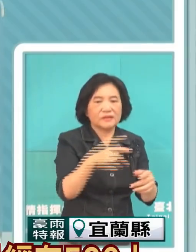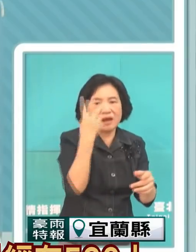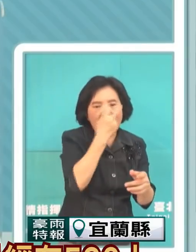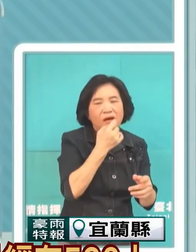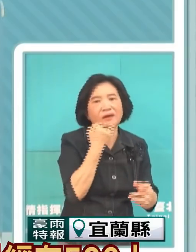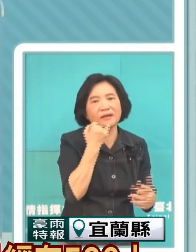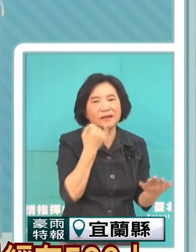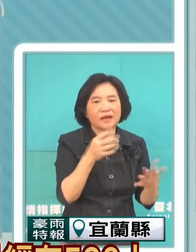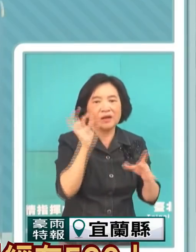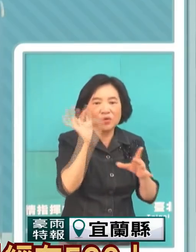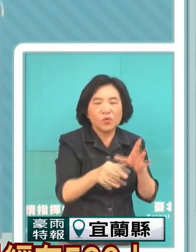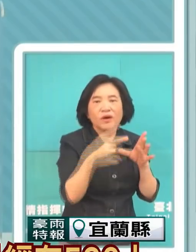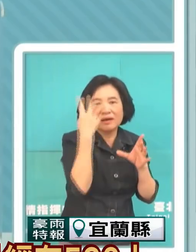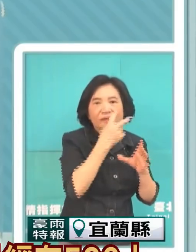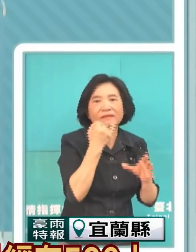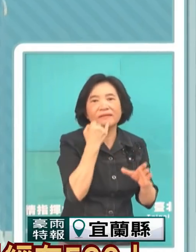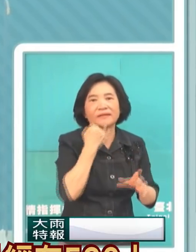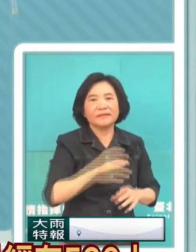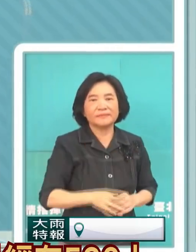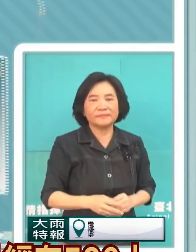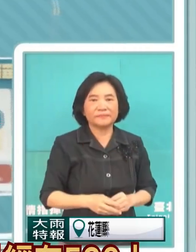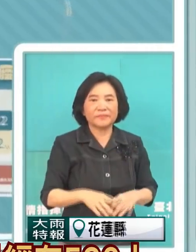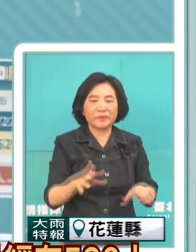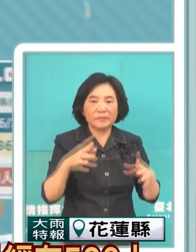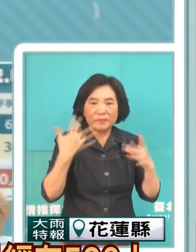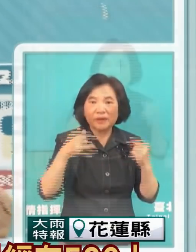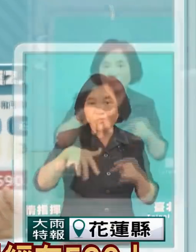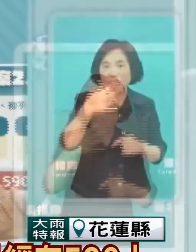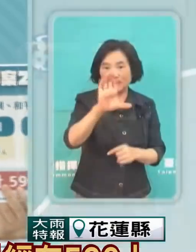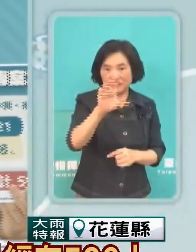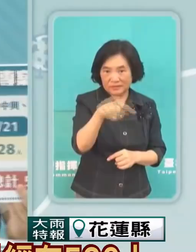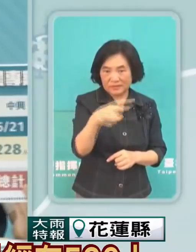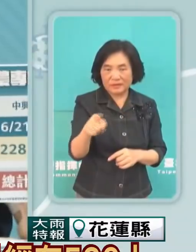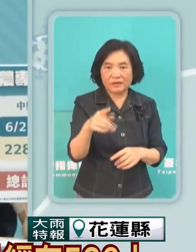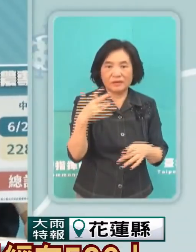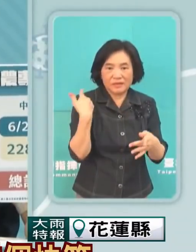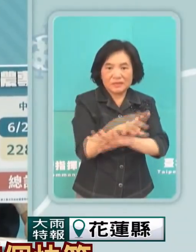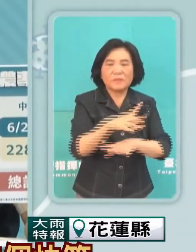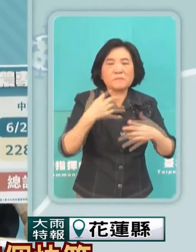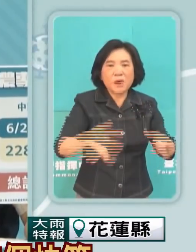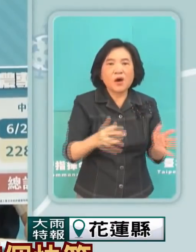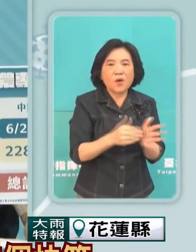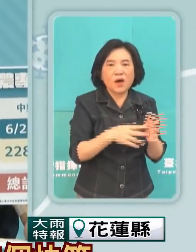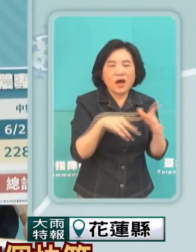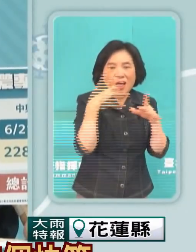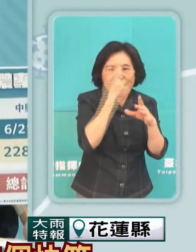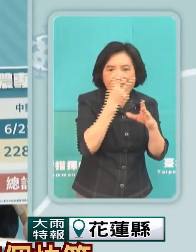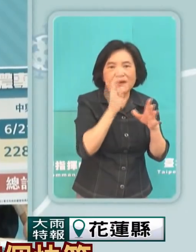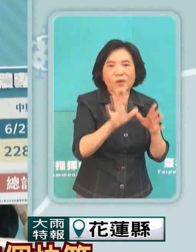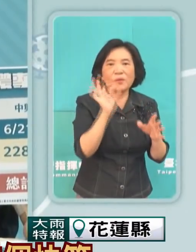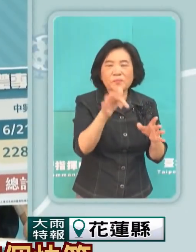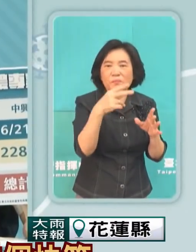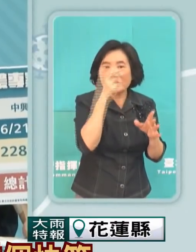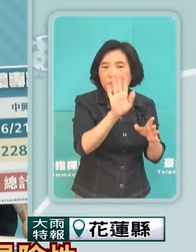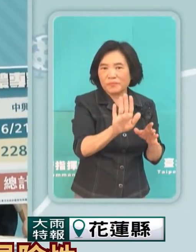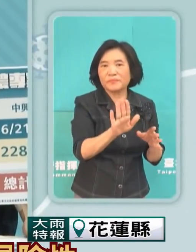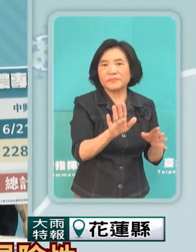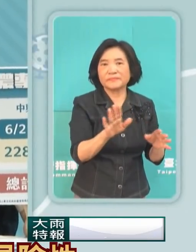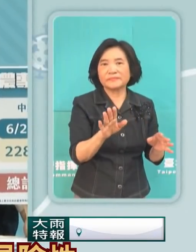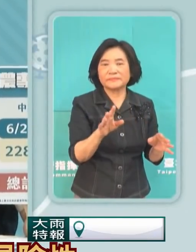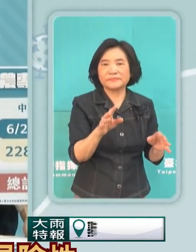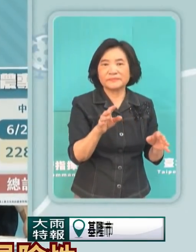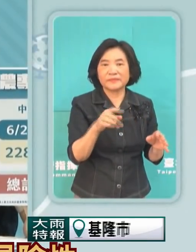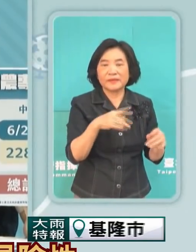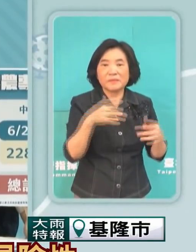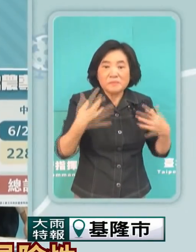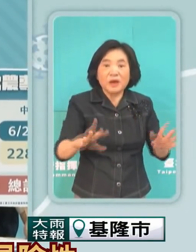上，我们之前就已经有590个人已经做过快筛了，做过这个快筛，所以